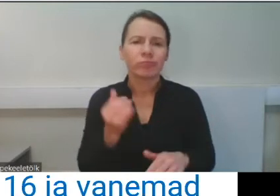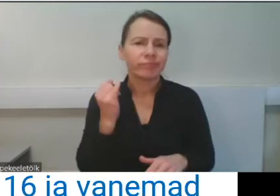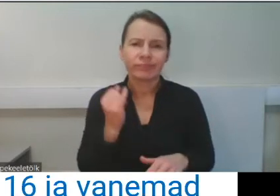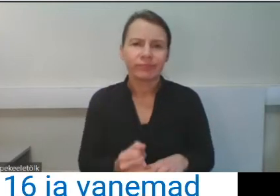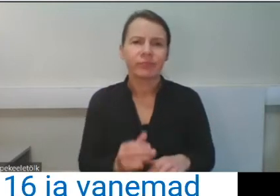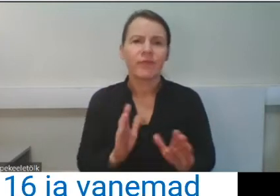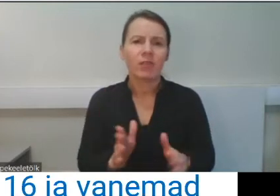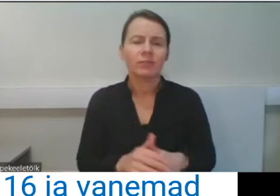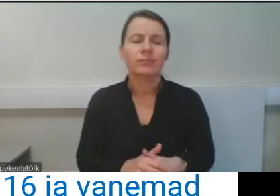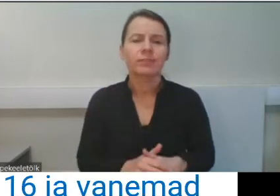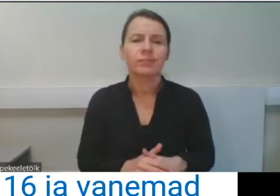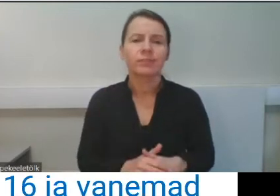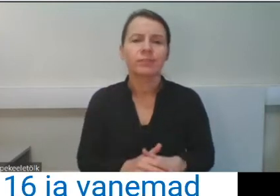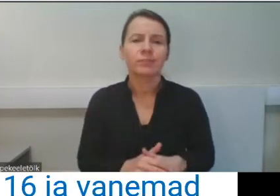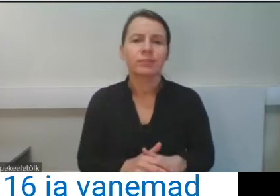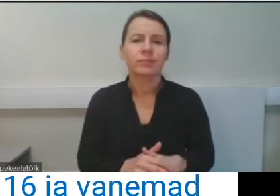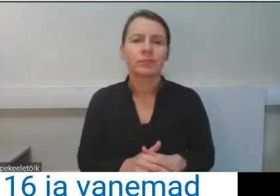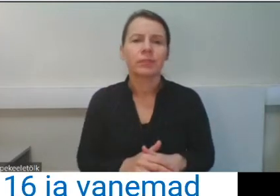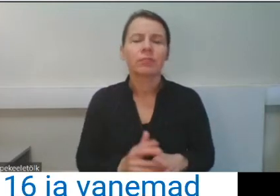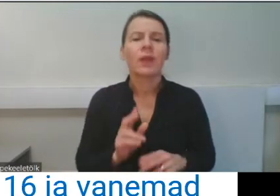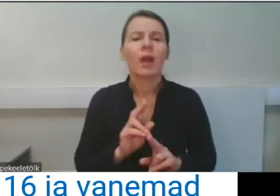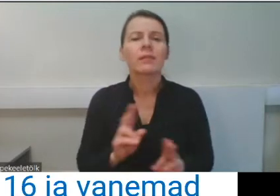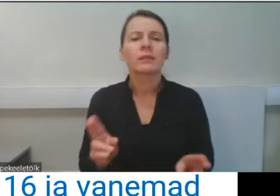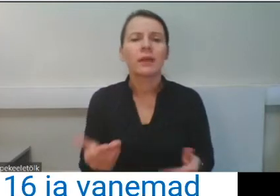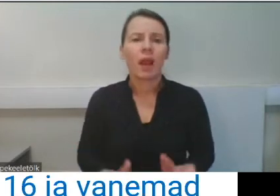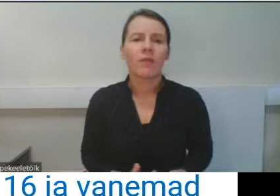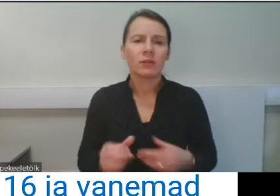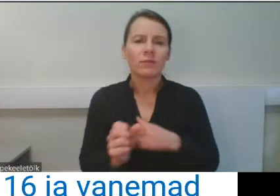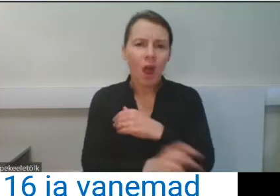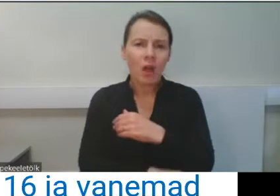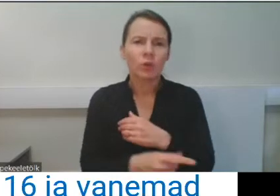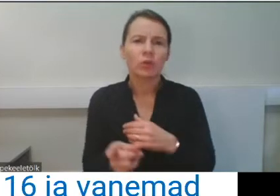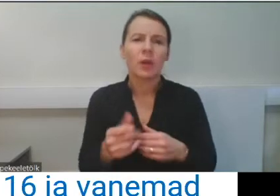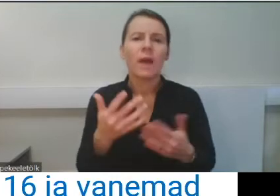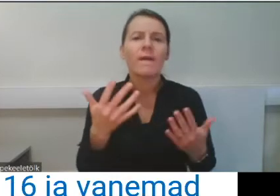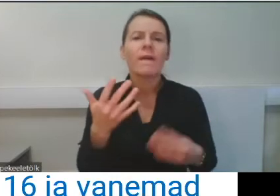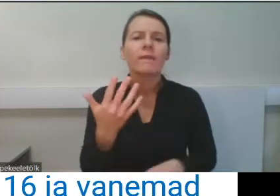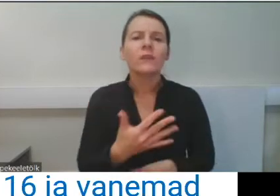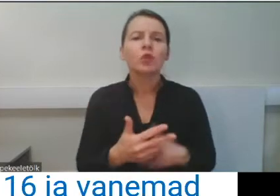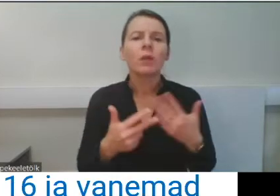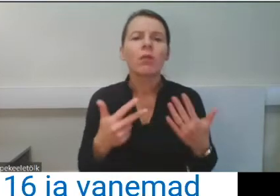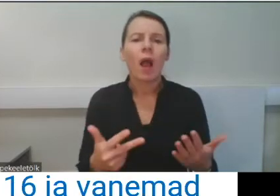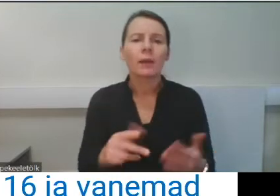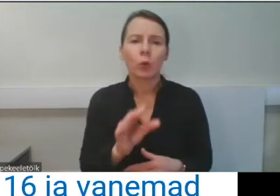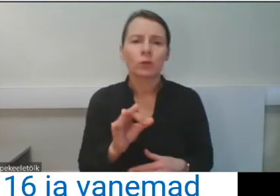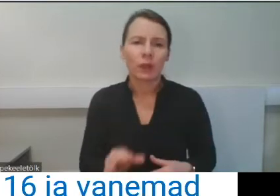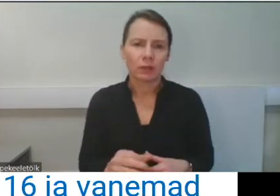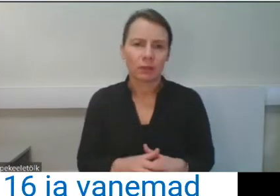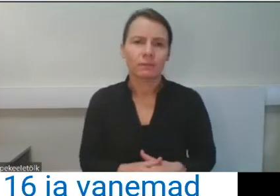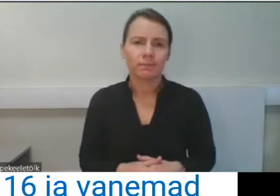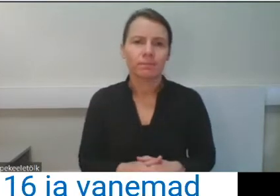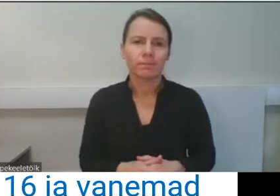ja saab vaadata terviseseisundit siis nii puude kui soo järgi , saab vaadata